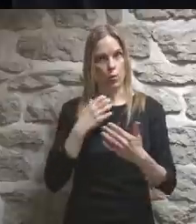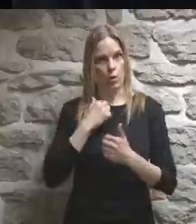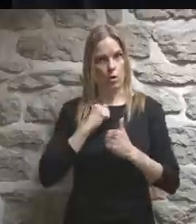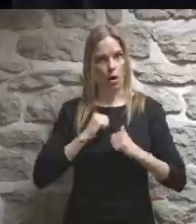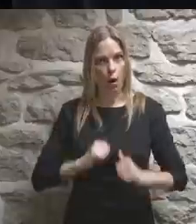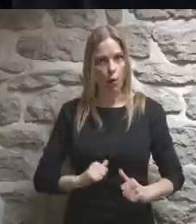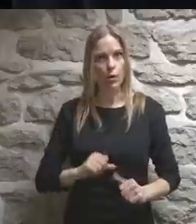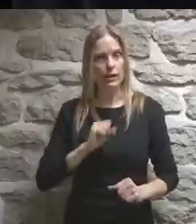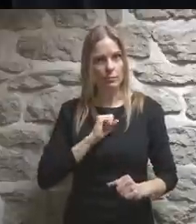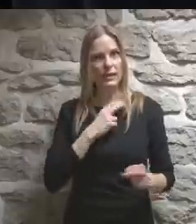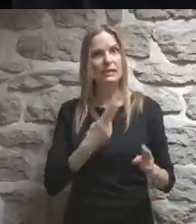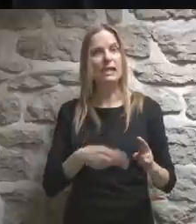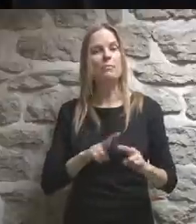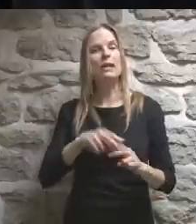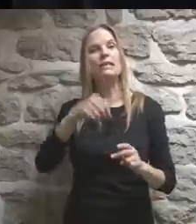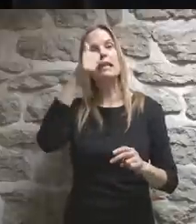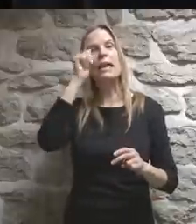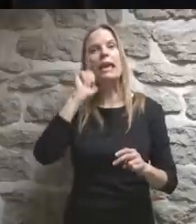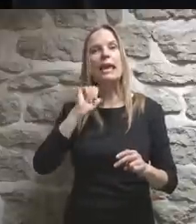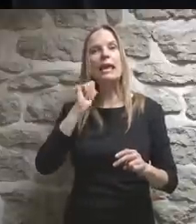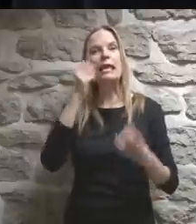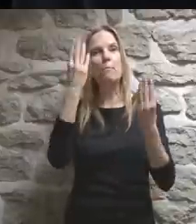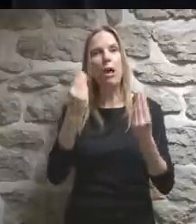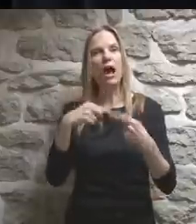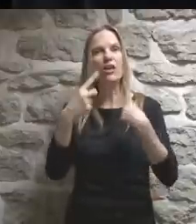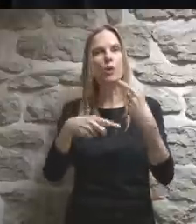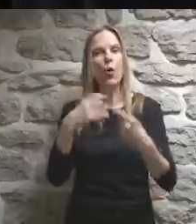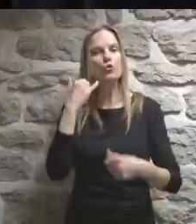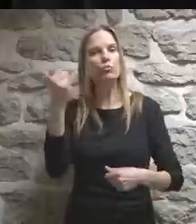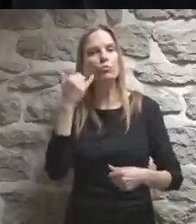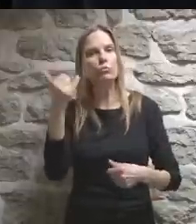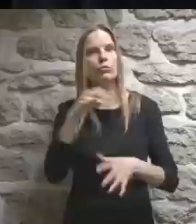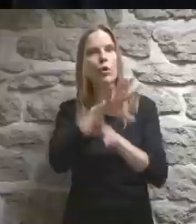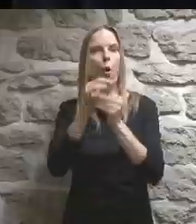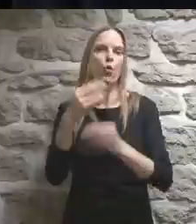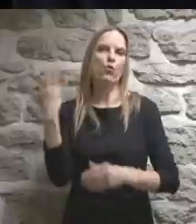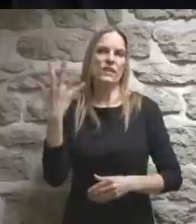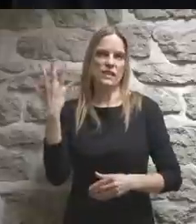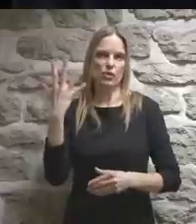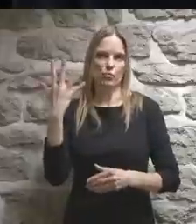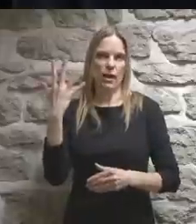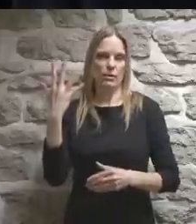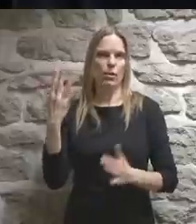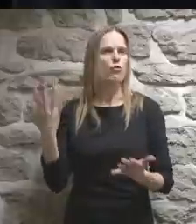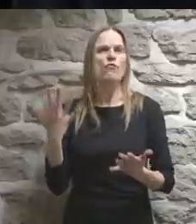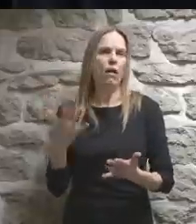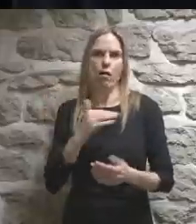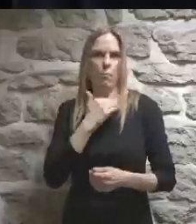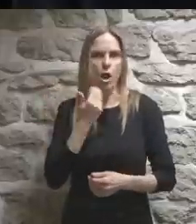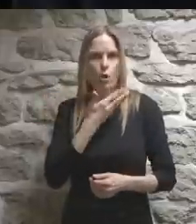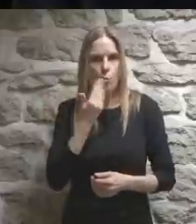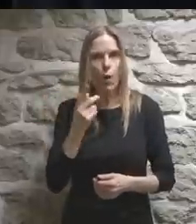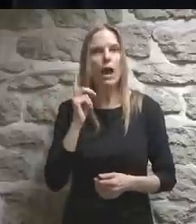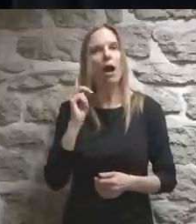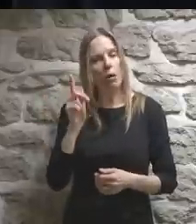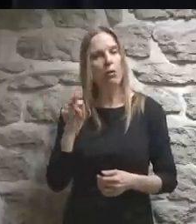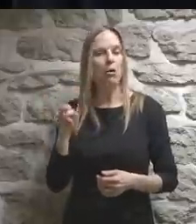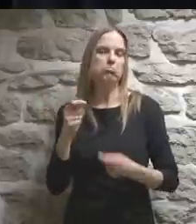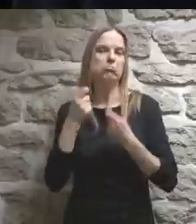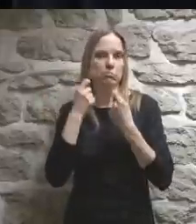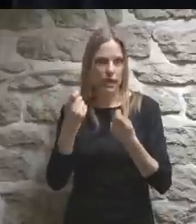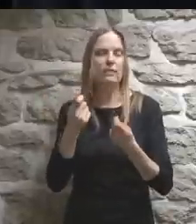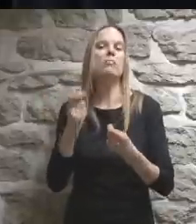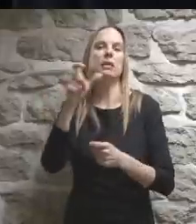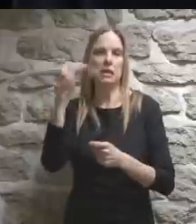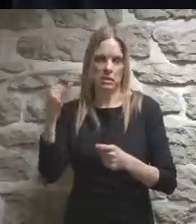päeva jooksul kõnesid selle teemal oli 50, nii et see ei ole nagu väga suur hulk, aga sama sellegi näitab, et inimestel